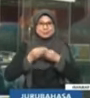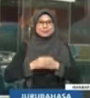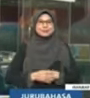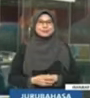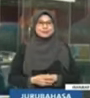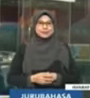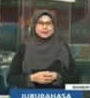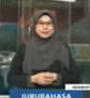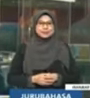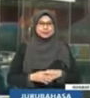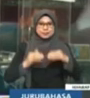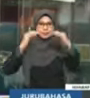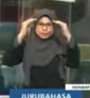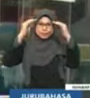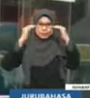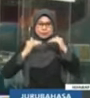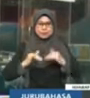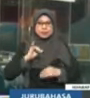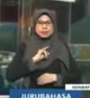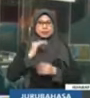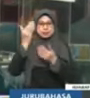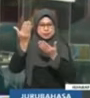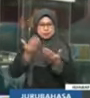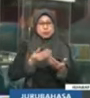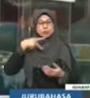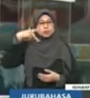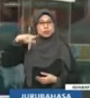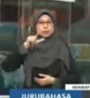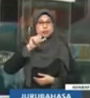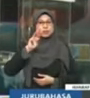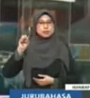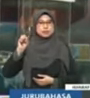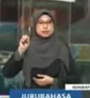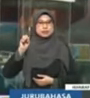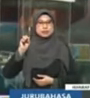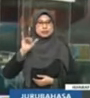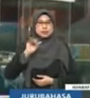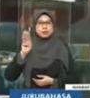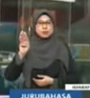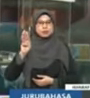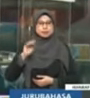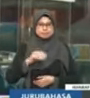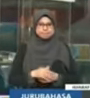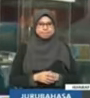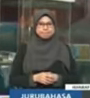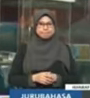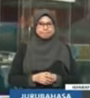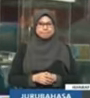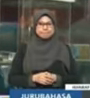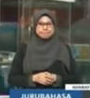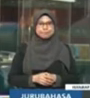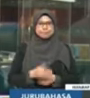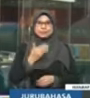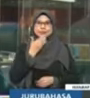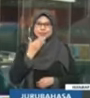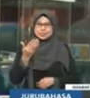kita telah pun di bawah SPRM telah ada 5 jawatankuasa dan termasuk untuk makluman Yang Berhormat